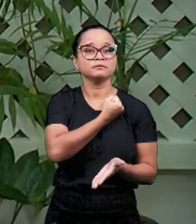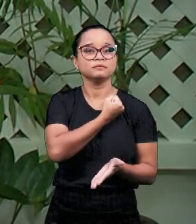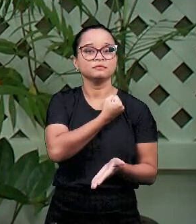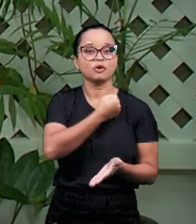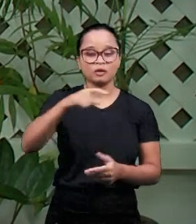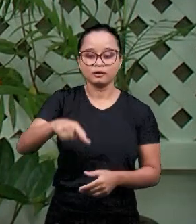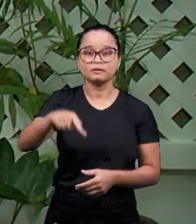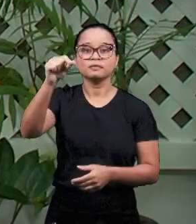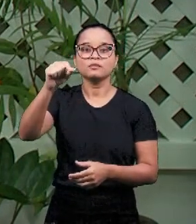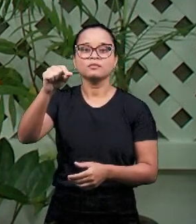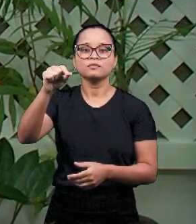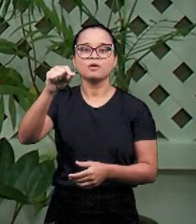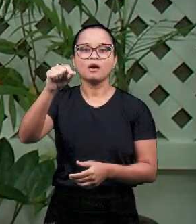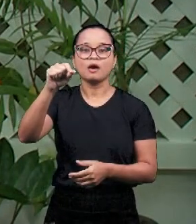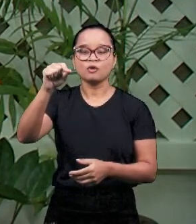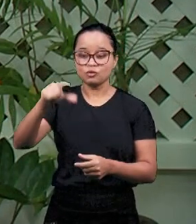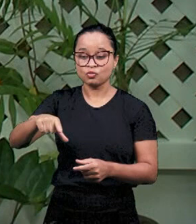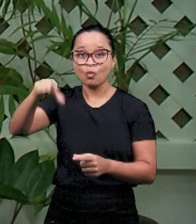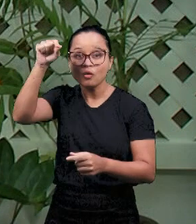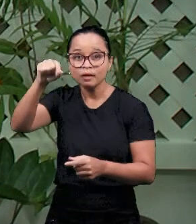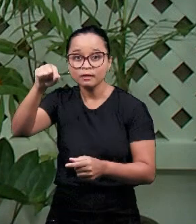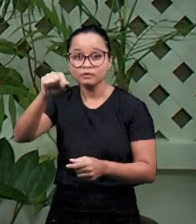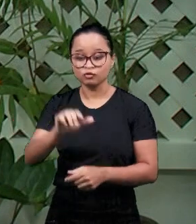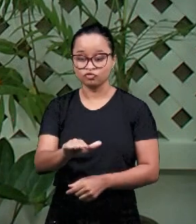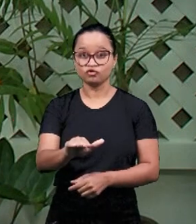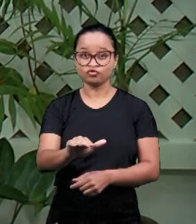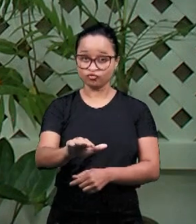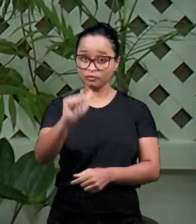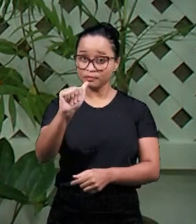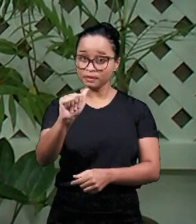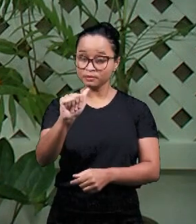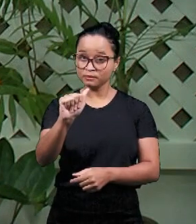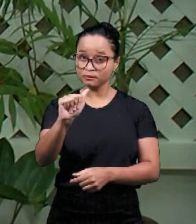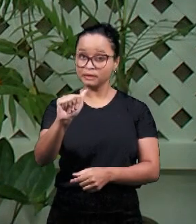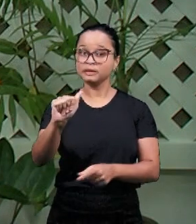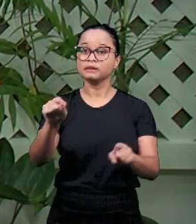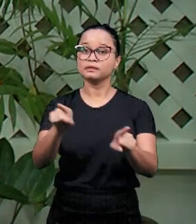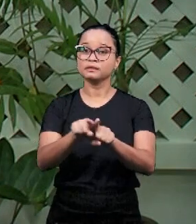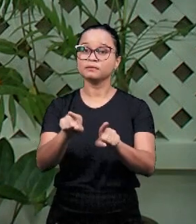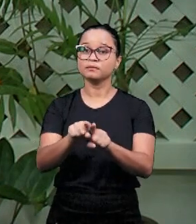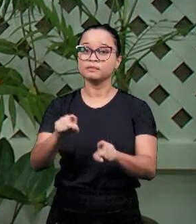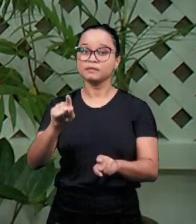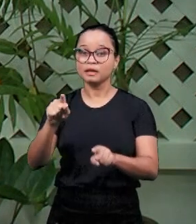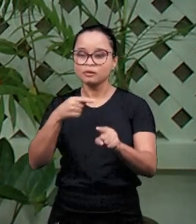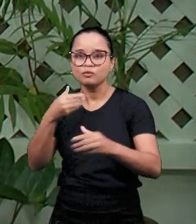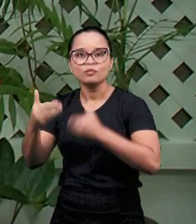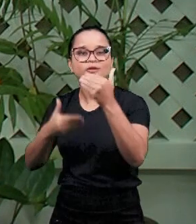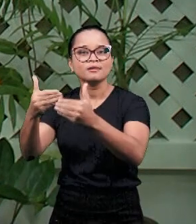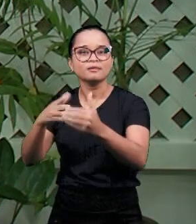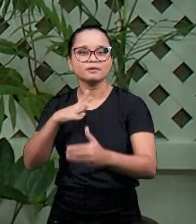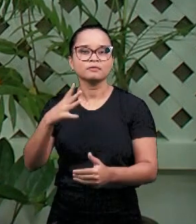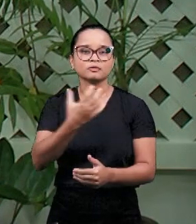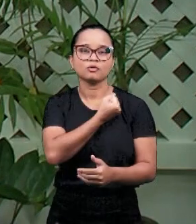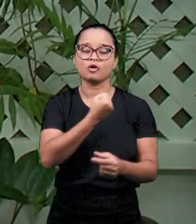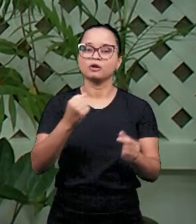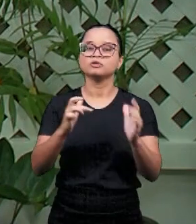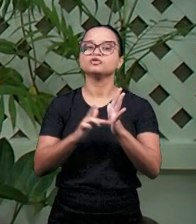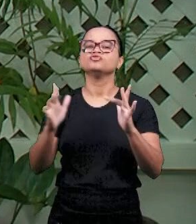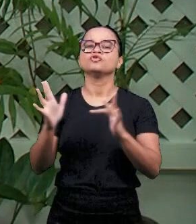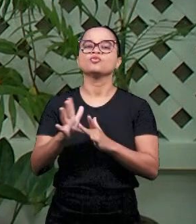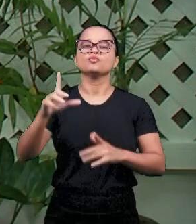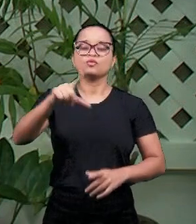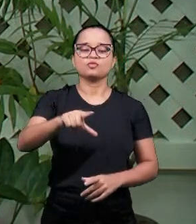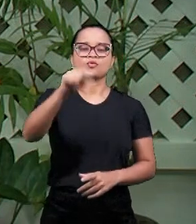nous comprenons. Élection, appel et sanctification. Nous voyons que le grand problème, ce n'est pas dans l'élection. Le Seigneur, il élit,